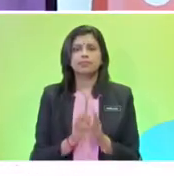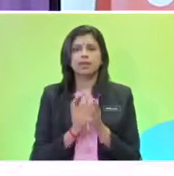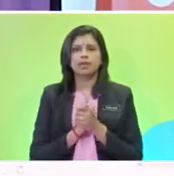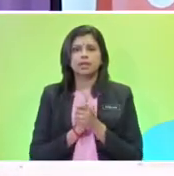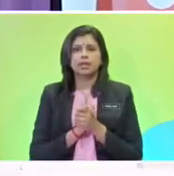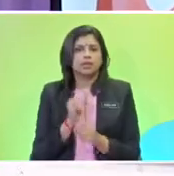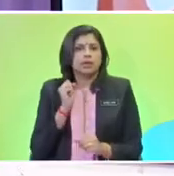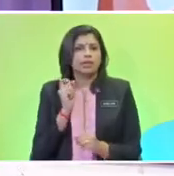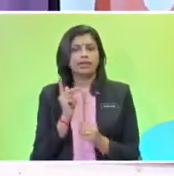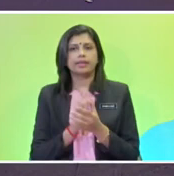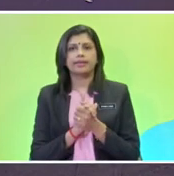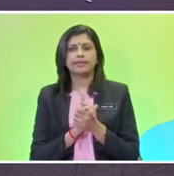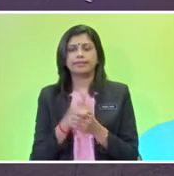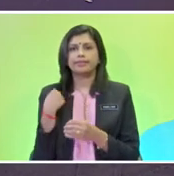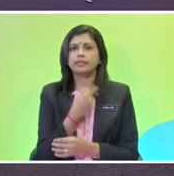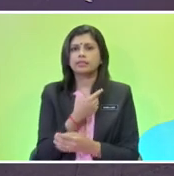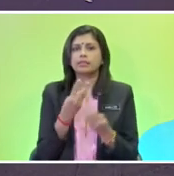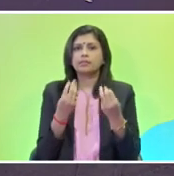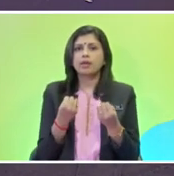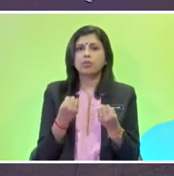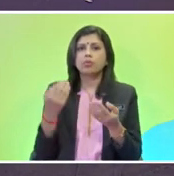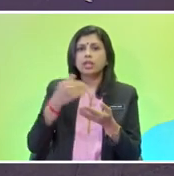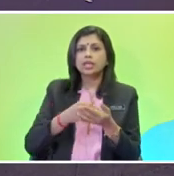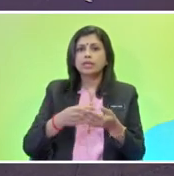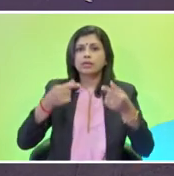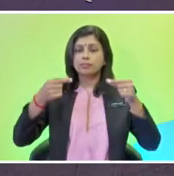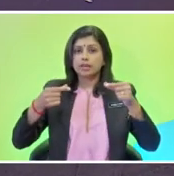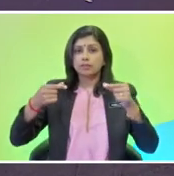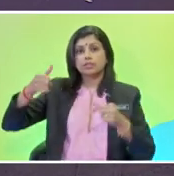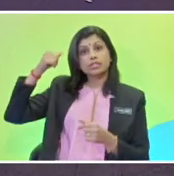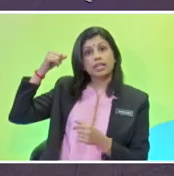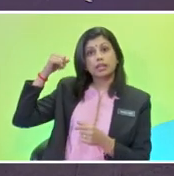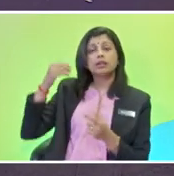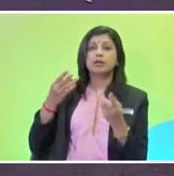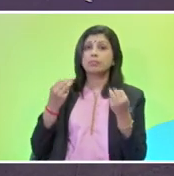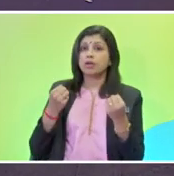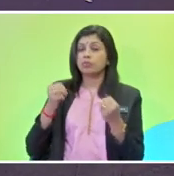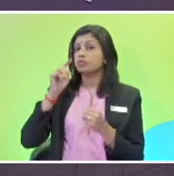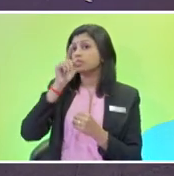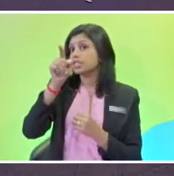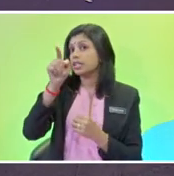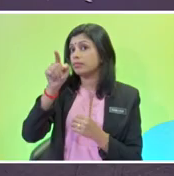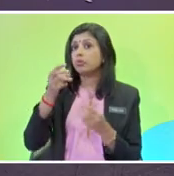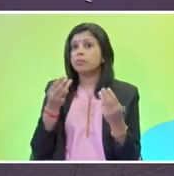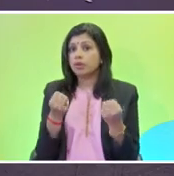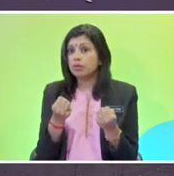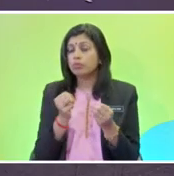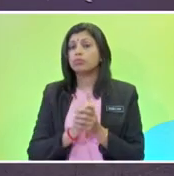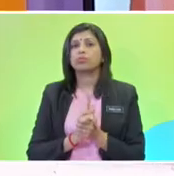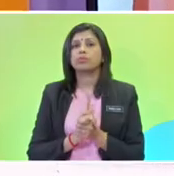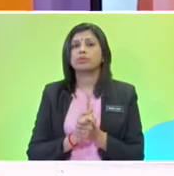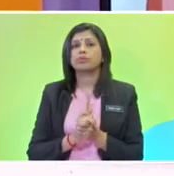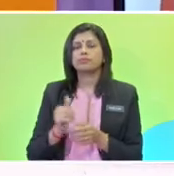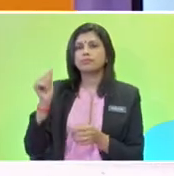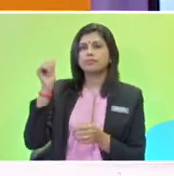Okey, kita perlukan lagi pinggan okay. Dekat dewan sana dan juga dewan sebelah. Okay. Dewan sana kita